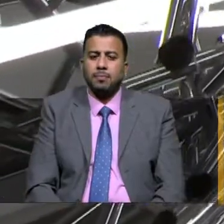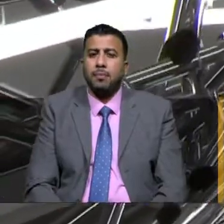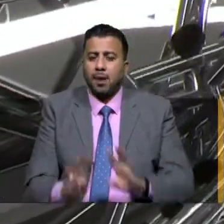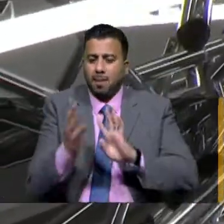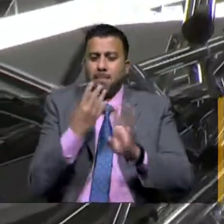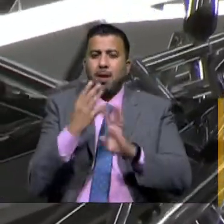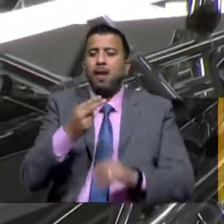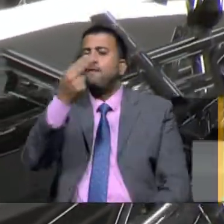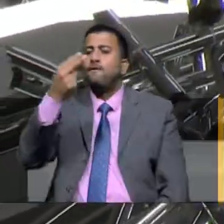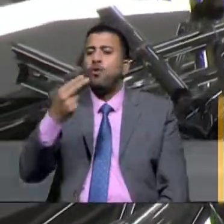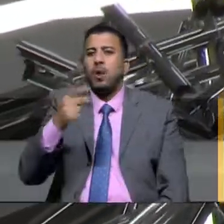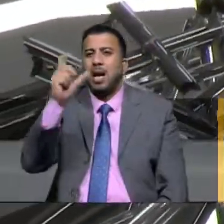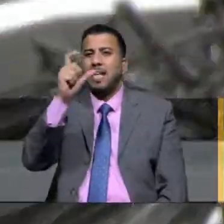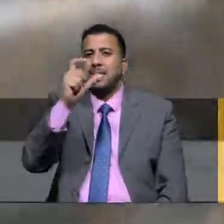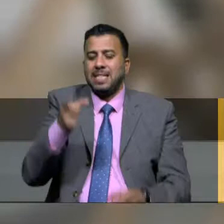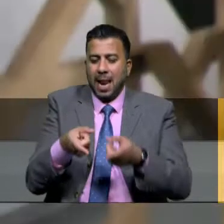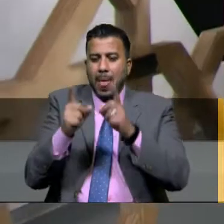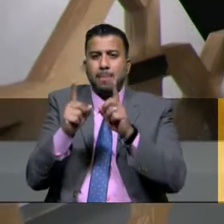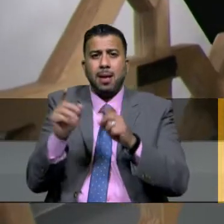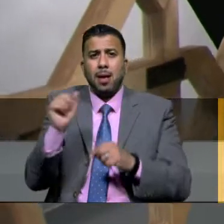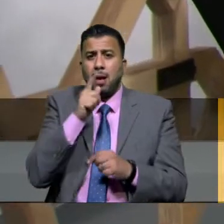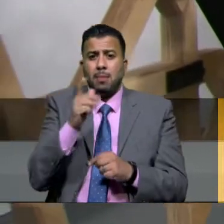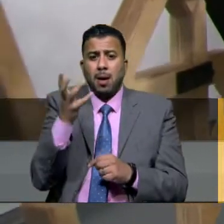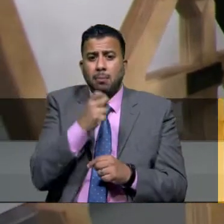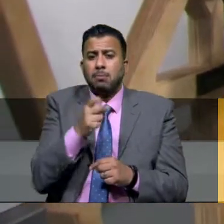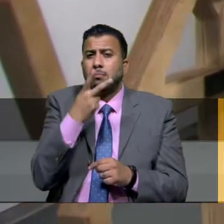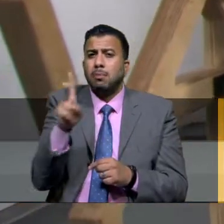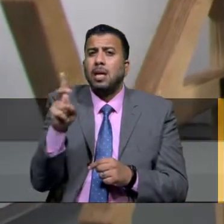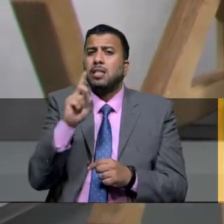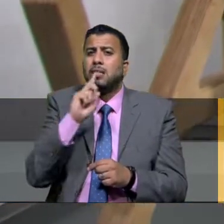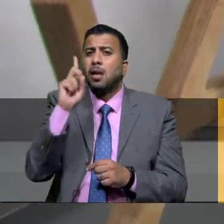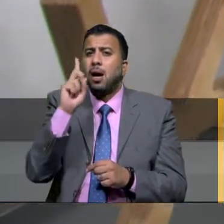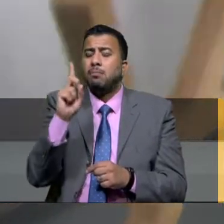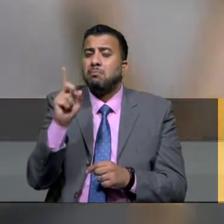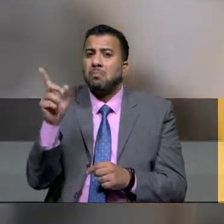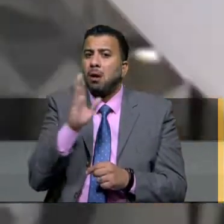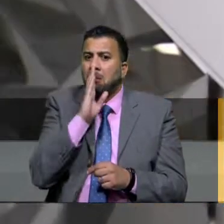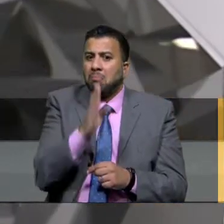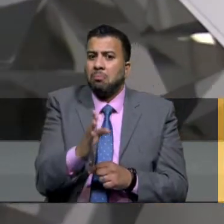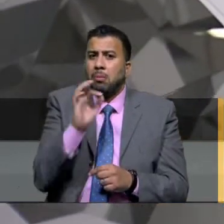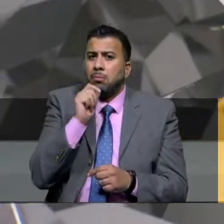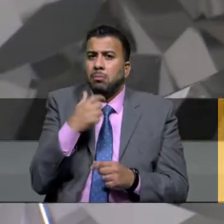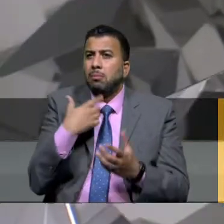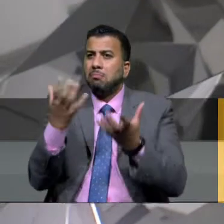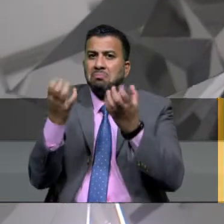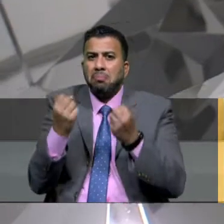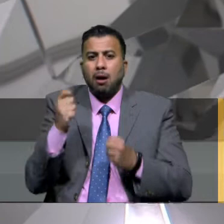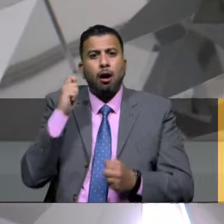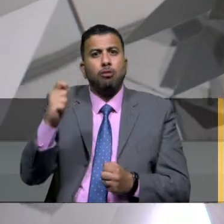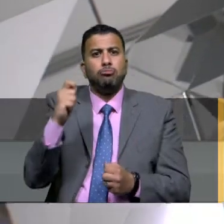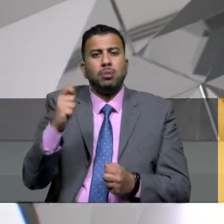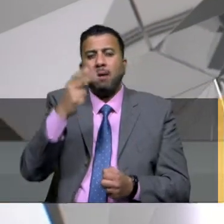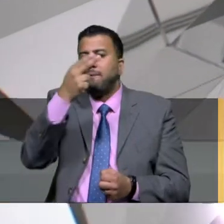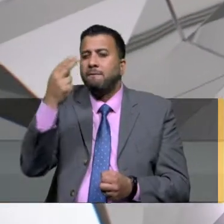مهرجان الفنون الإسلامية يؤكد بعد 20 عاماً مصداقيته في إعادة الألق إلى هذا